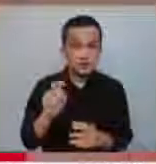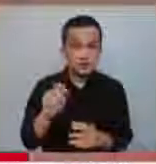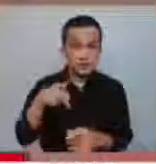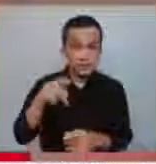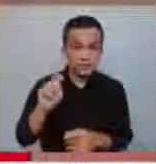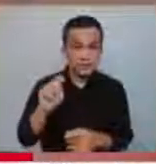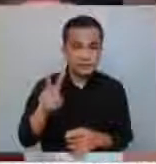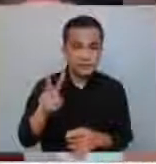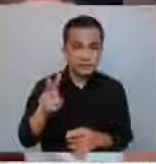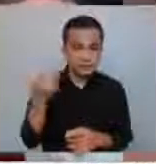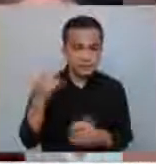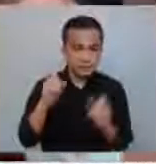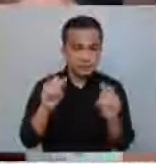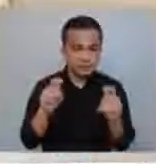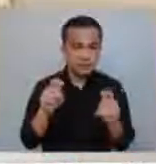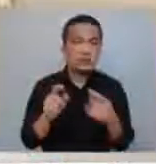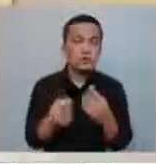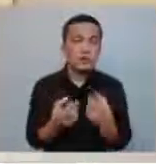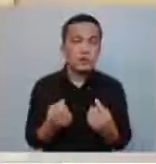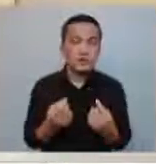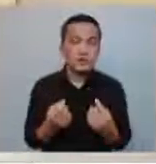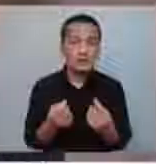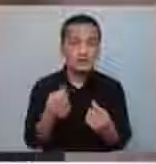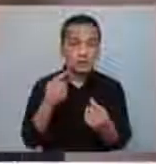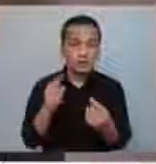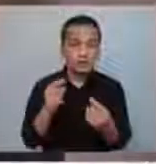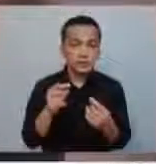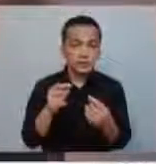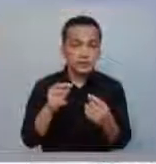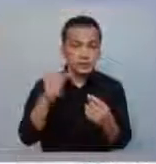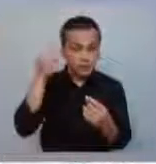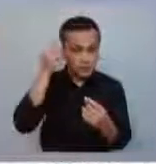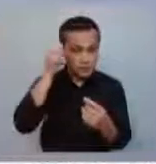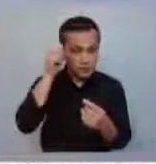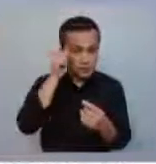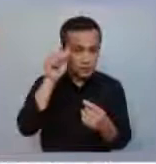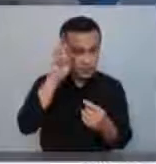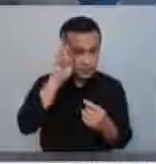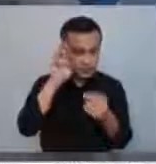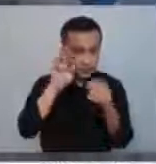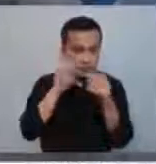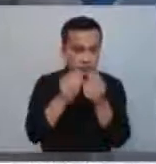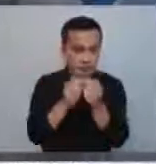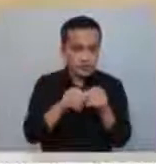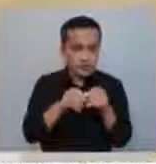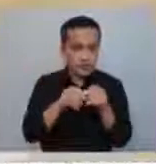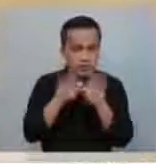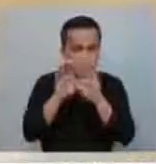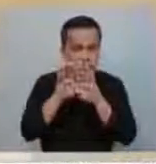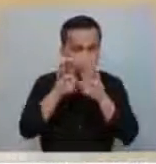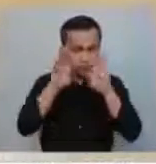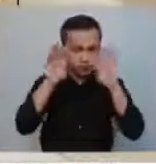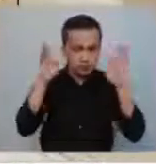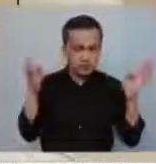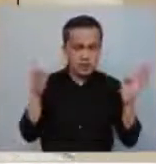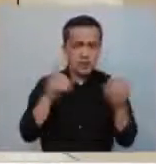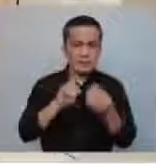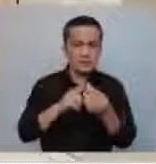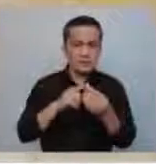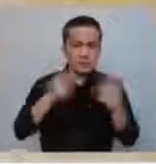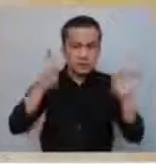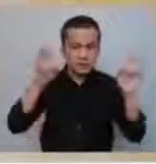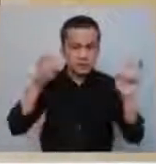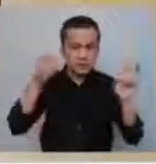ito para mas palawakin pa ang kaalaman ng mga kawanin ng PTV ukol sa usapin ng gender. Isa sa tinalakay dito ang pantay-pantay